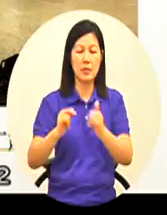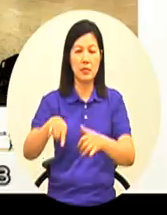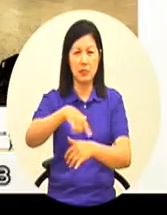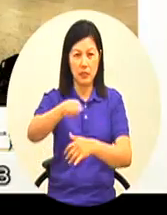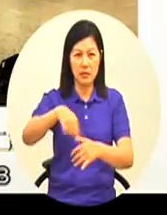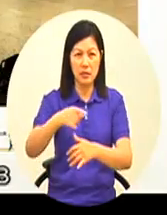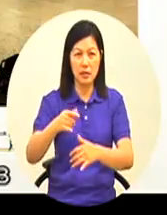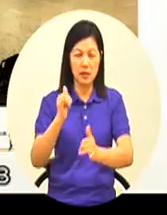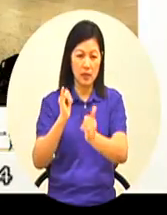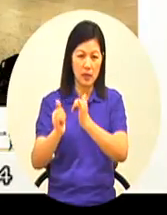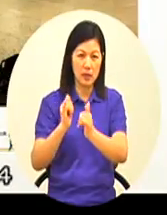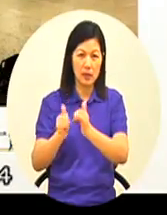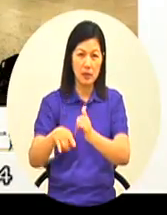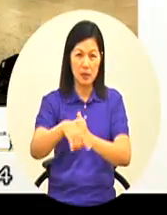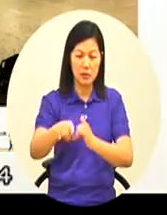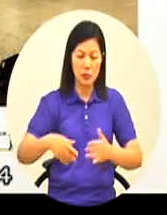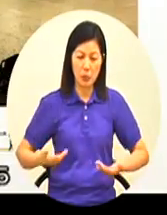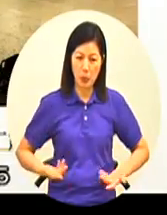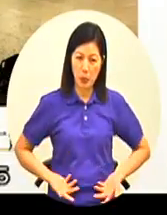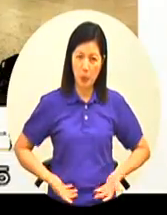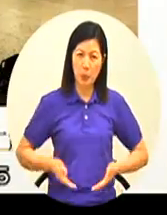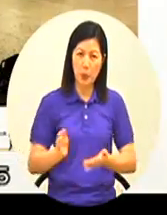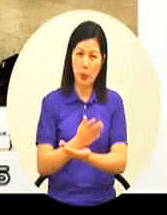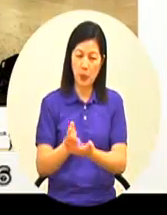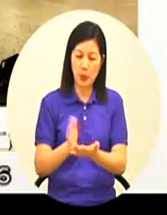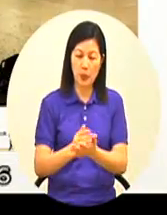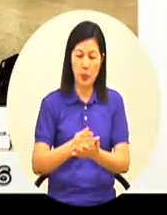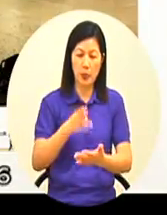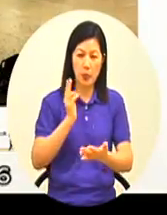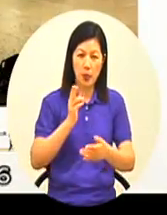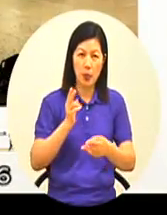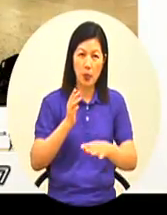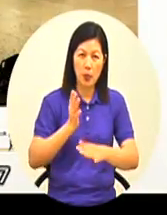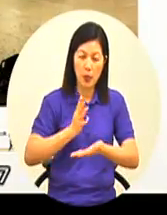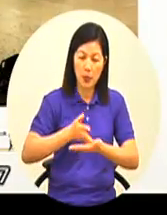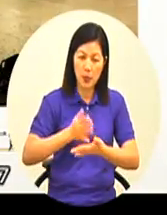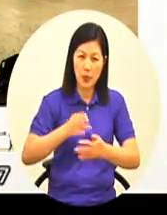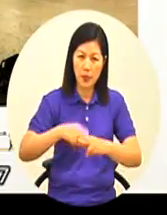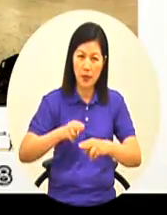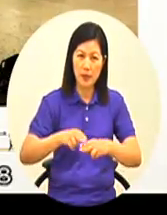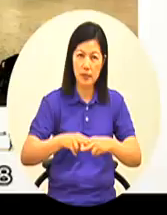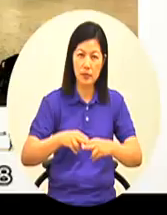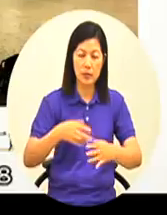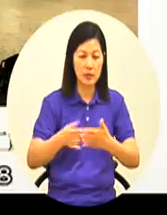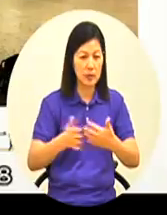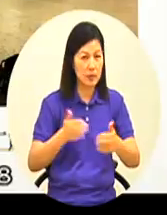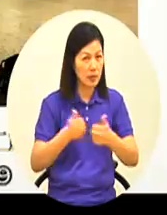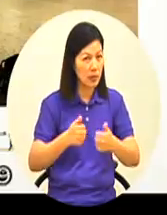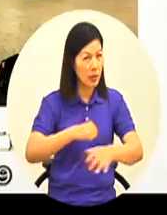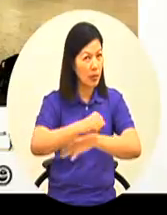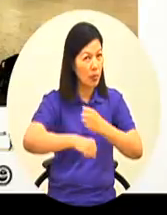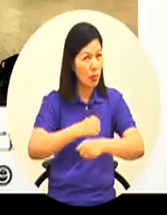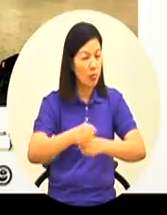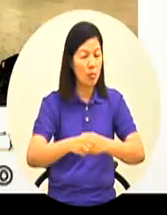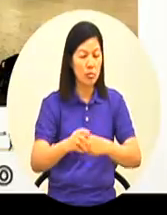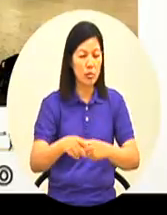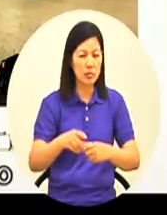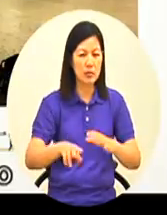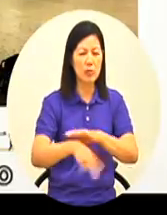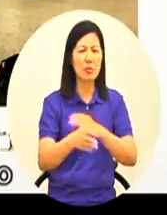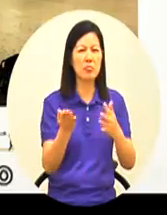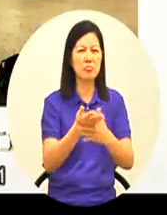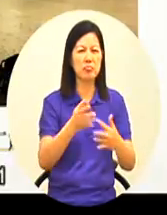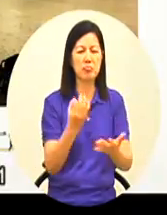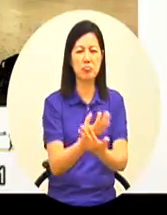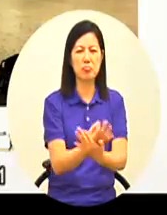动休闲的话，或者要办讲座、要办一些协会活动的话，等于都是空间不足，而